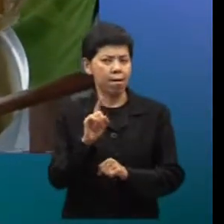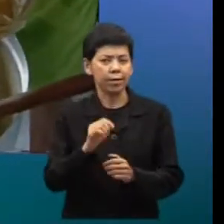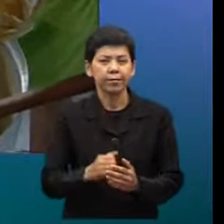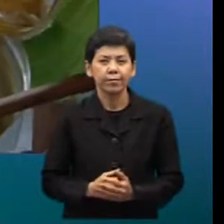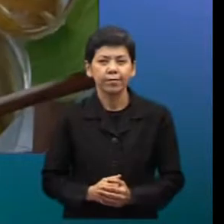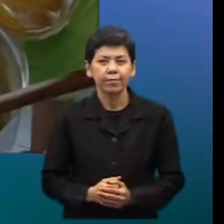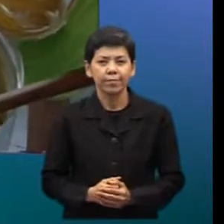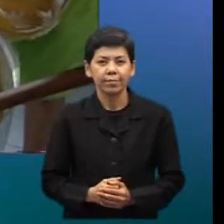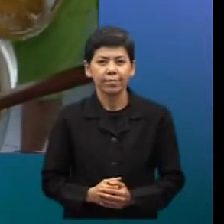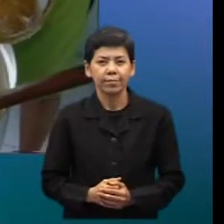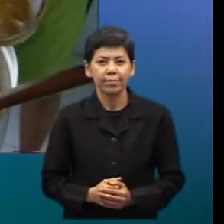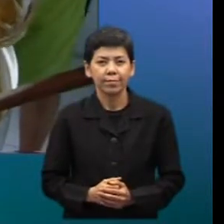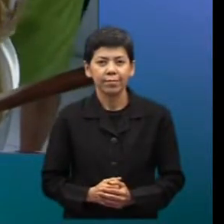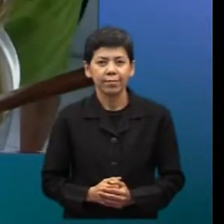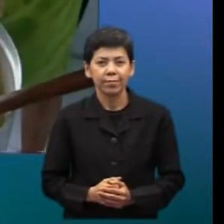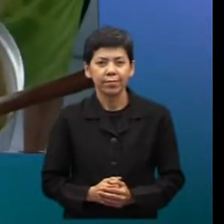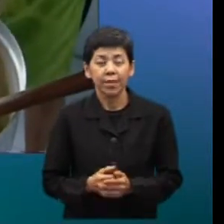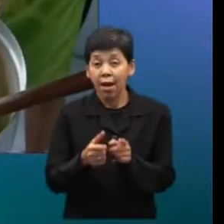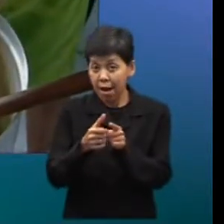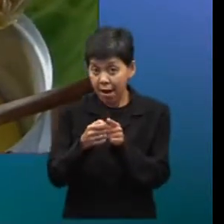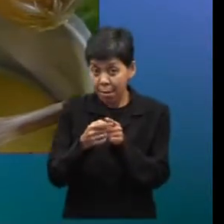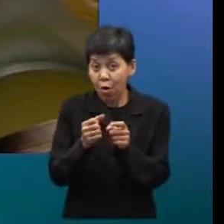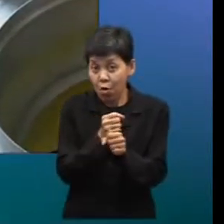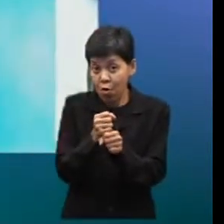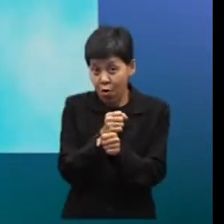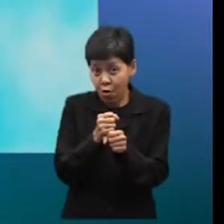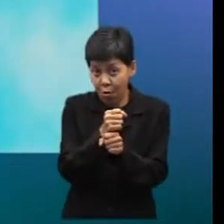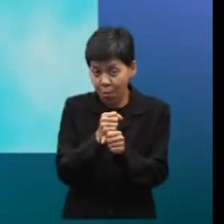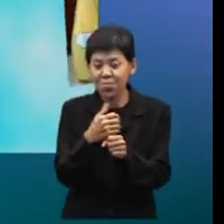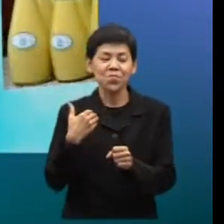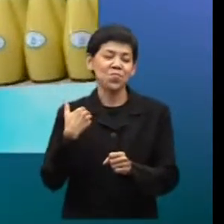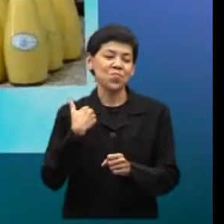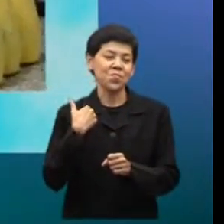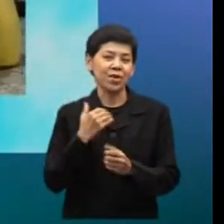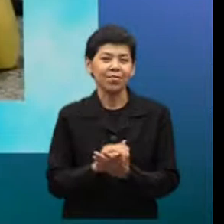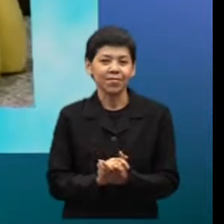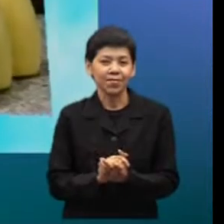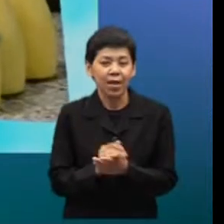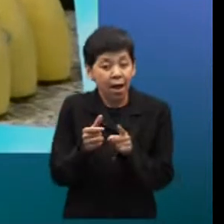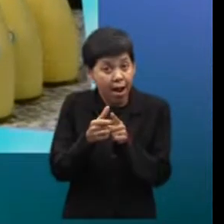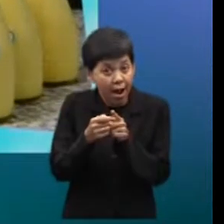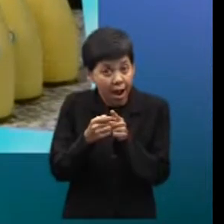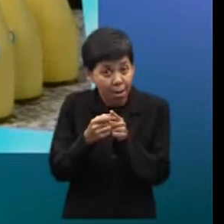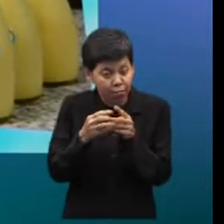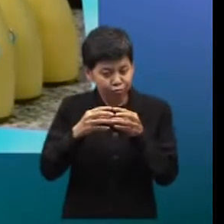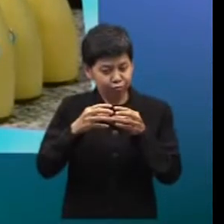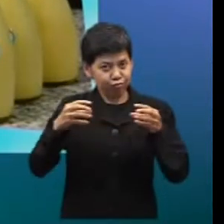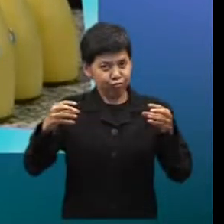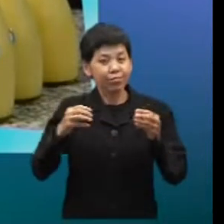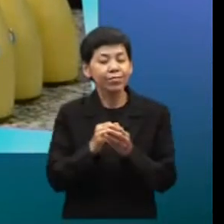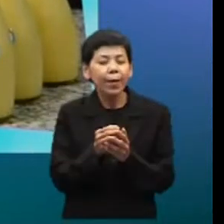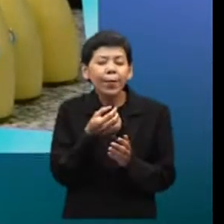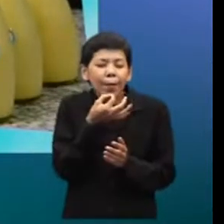างสำหรับส่วนผสมของน้ำนมข้าวโพดก็ประกอบด้วยข้าวโพดหวานสดเก